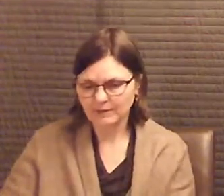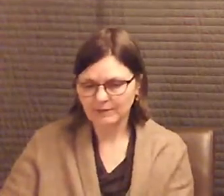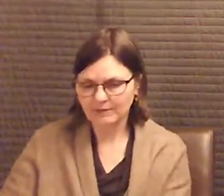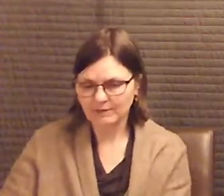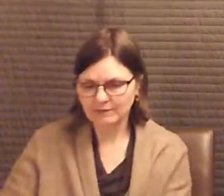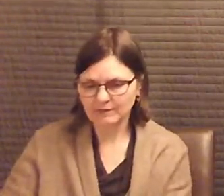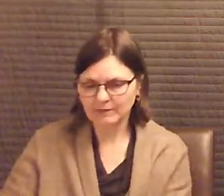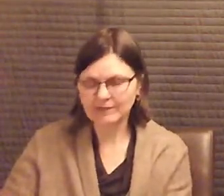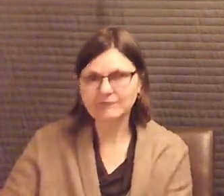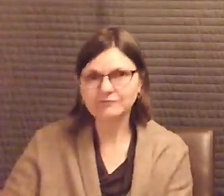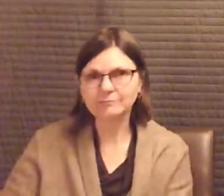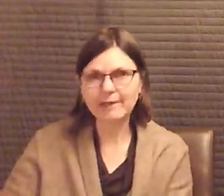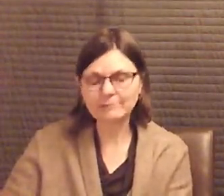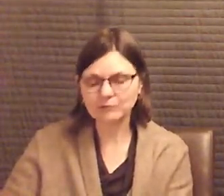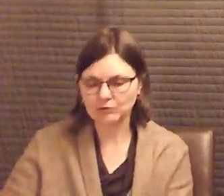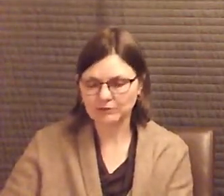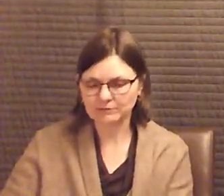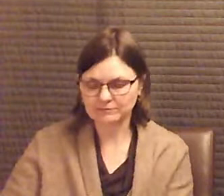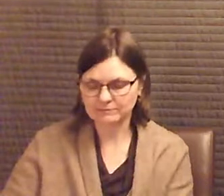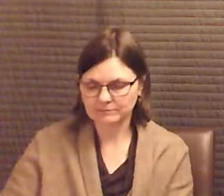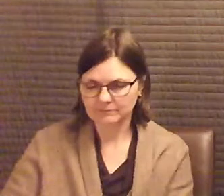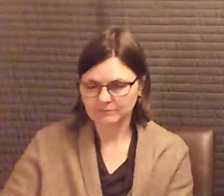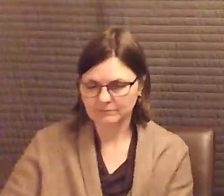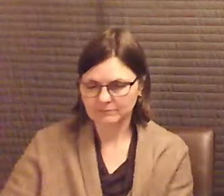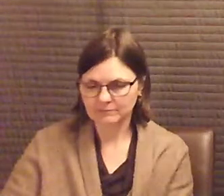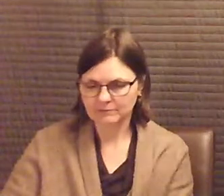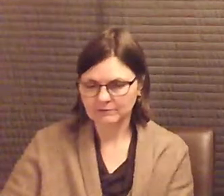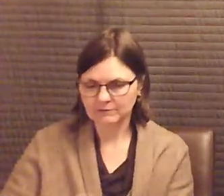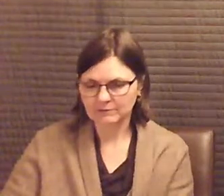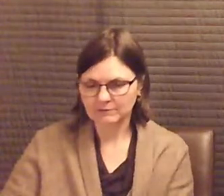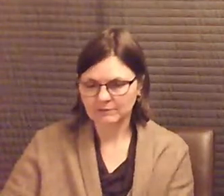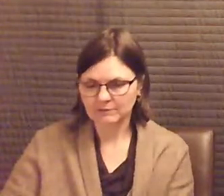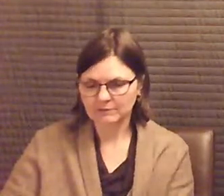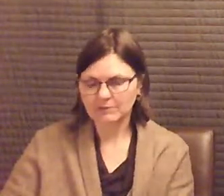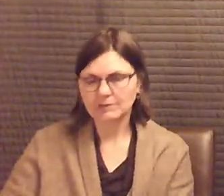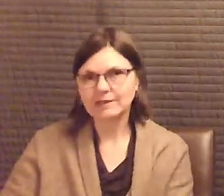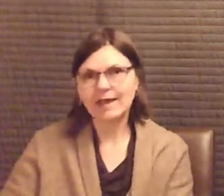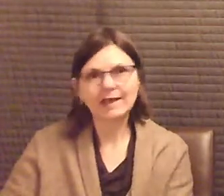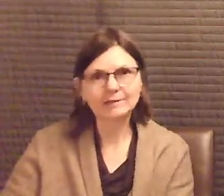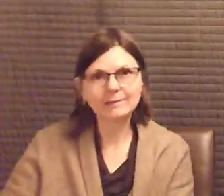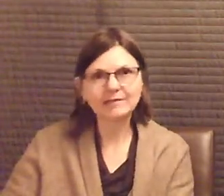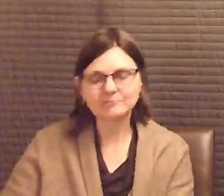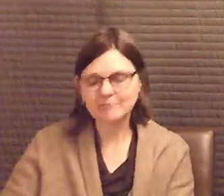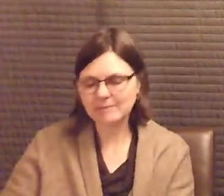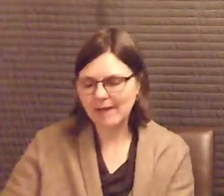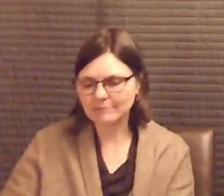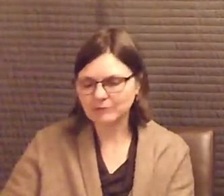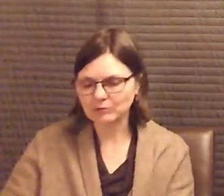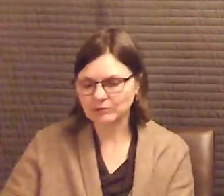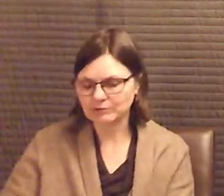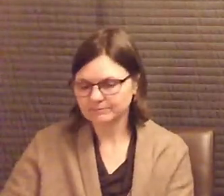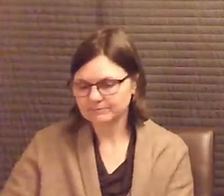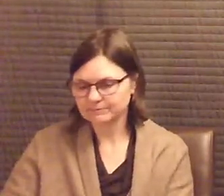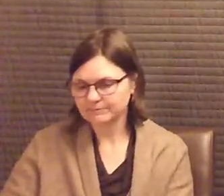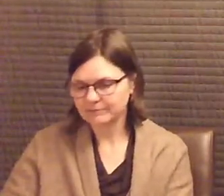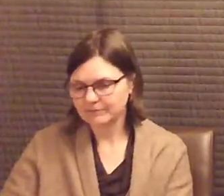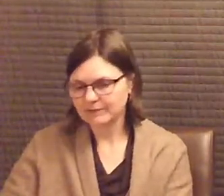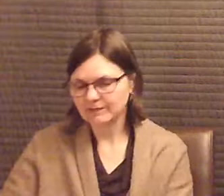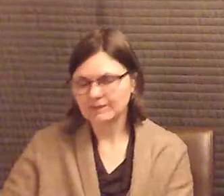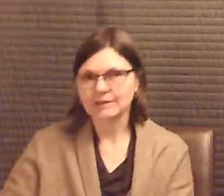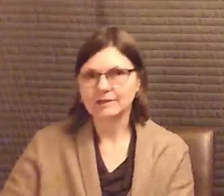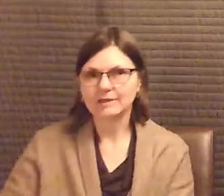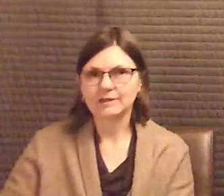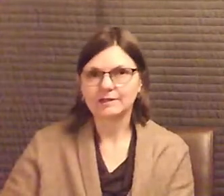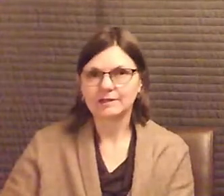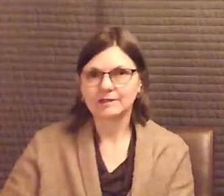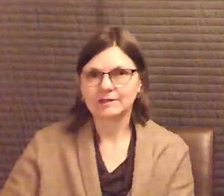om de kerk heeft bijbel nodig die er george nieuws my op de hele gemeente meer bijbel naar uw en zo is